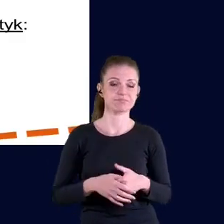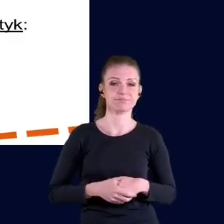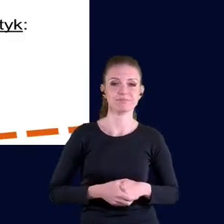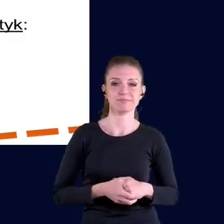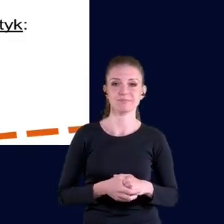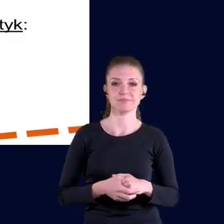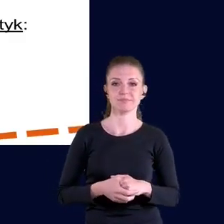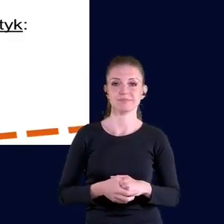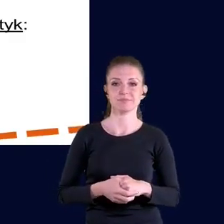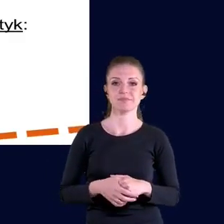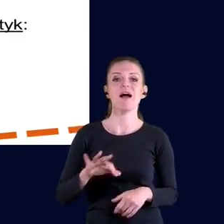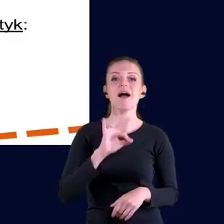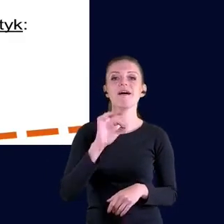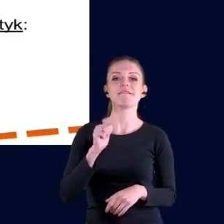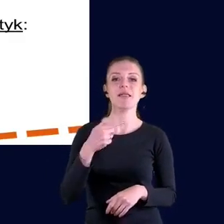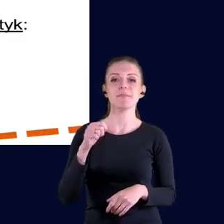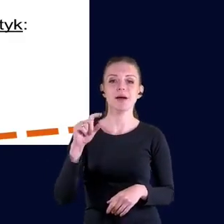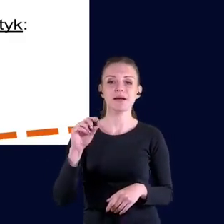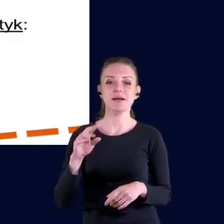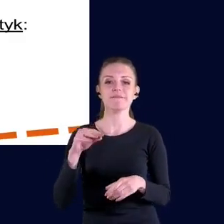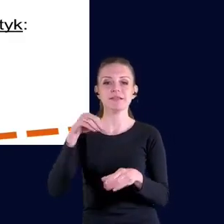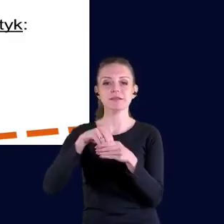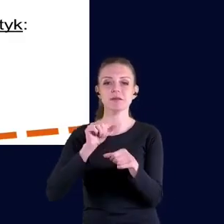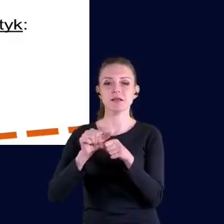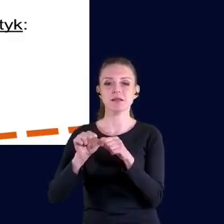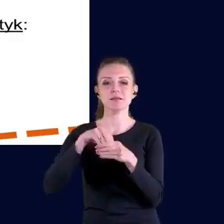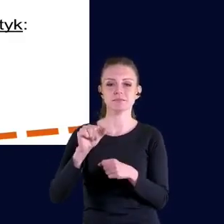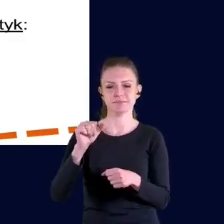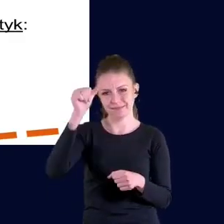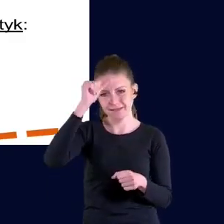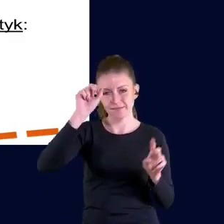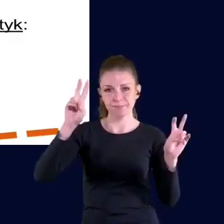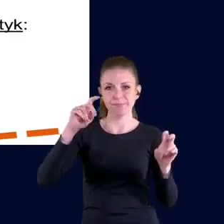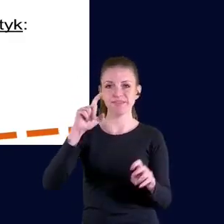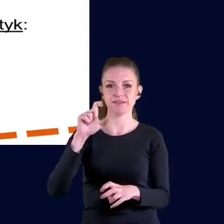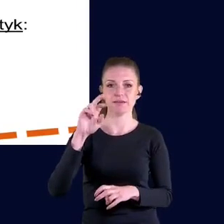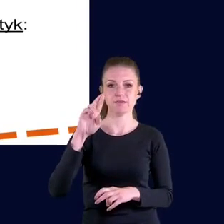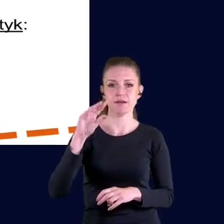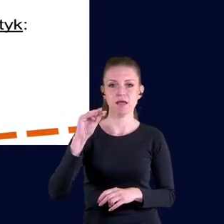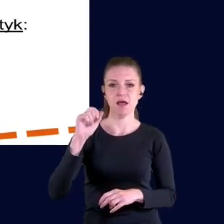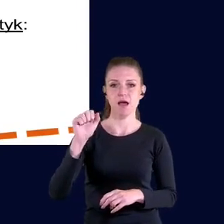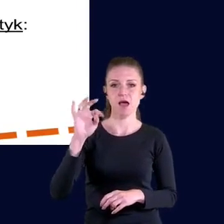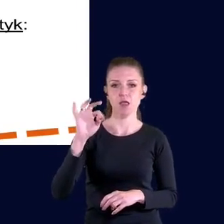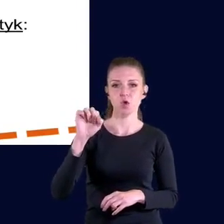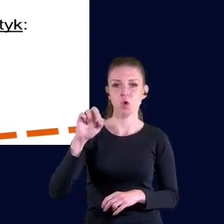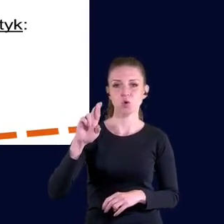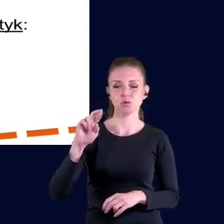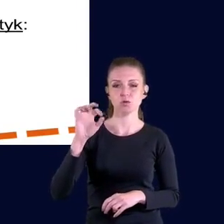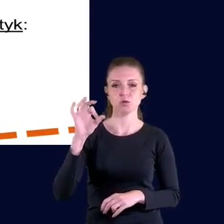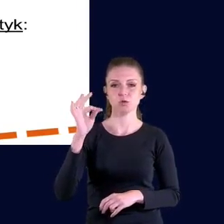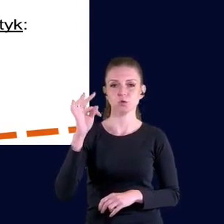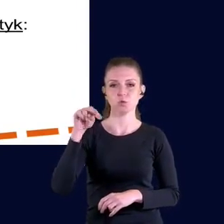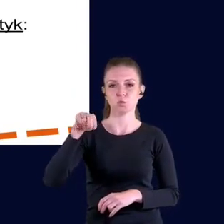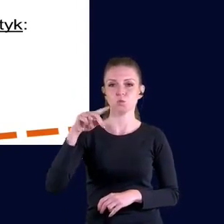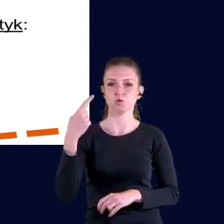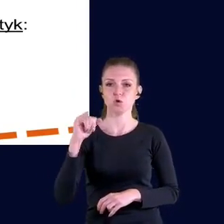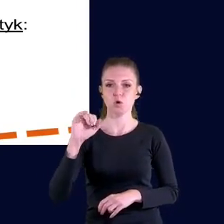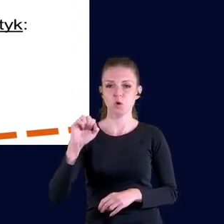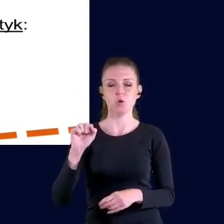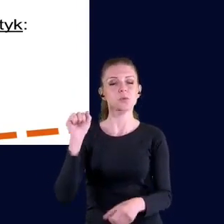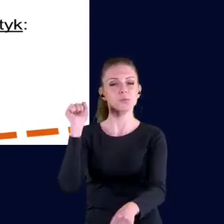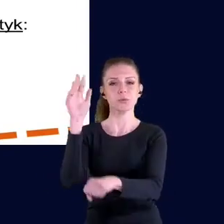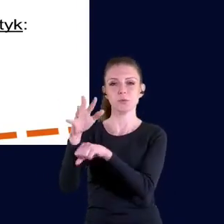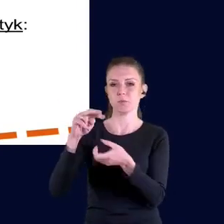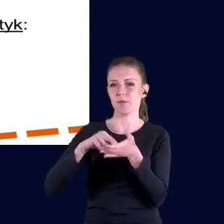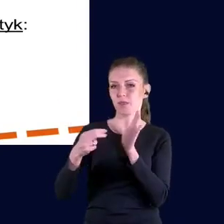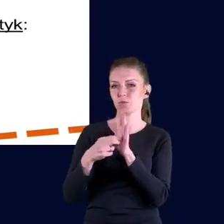jest taka lokalną Studio który umożliwia planowanie kosztów oraz wyprzedzeniem